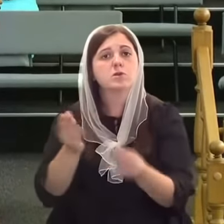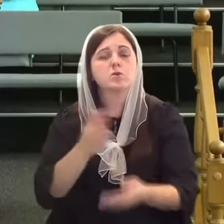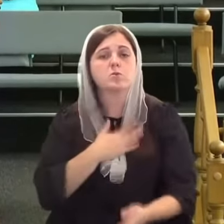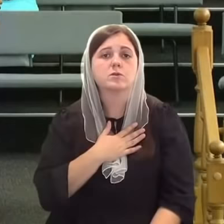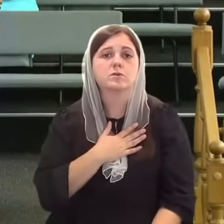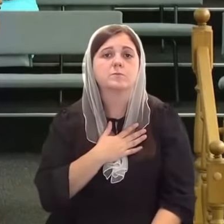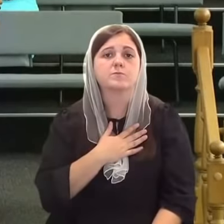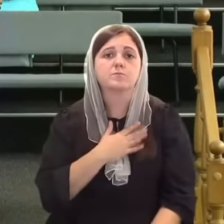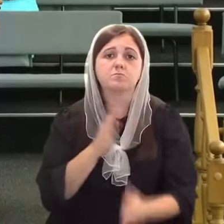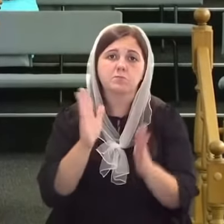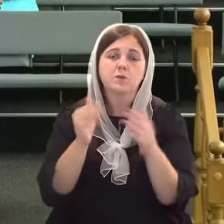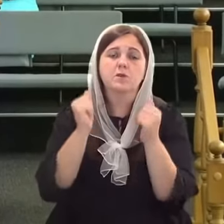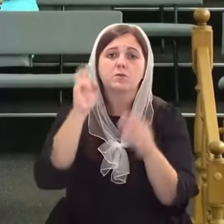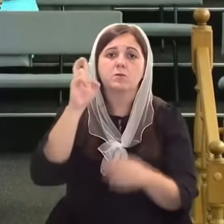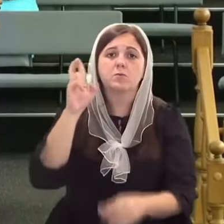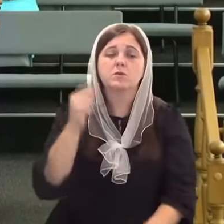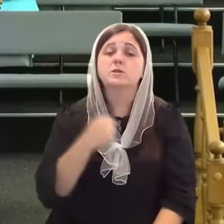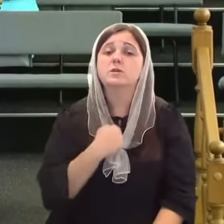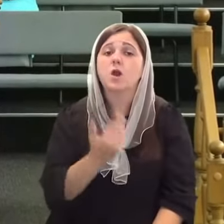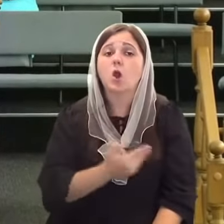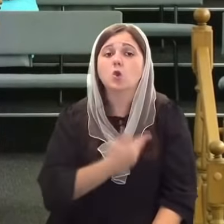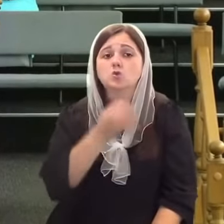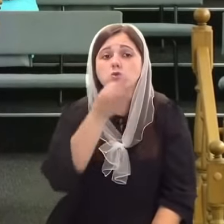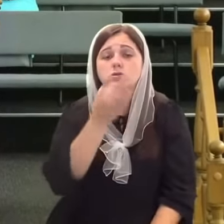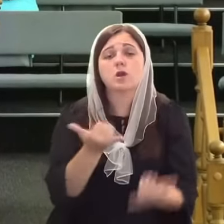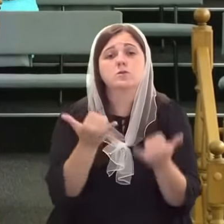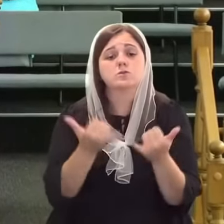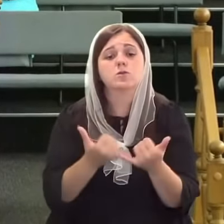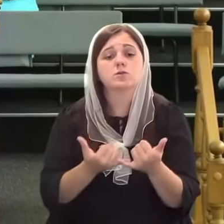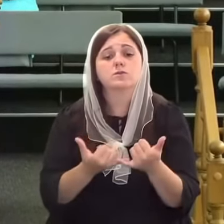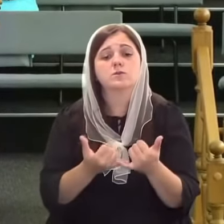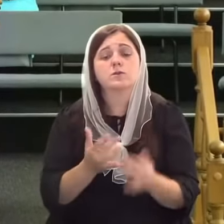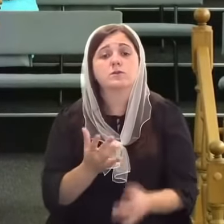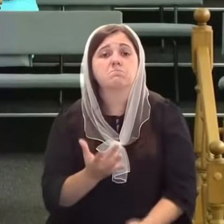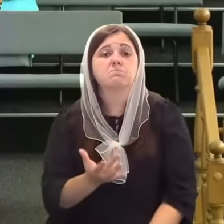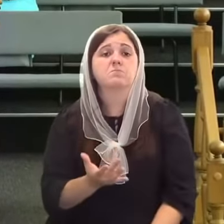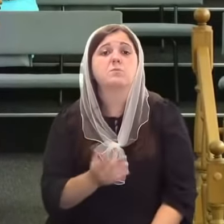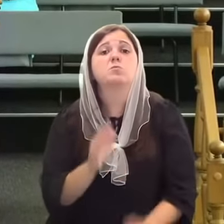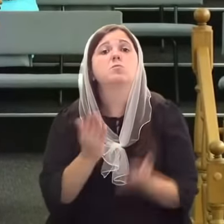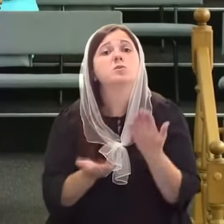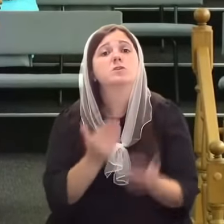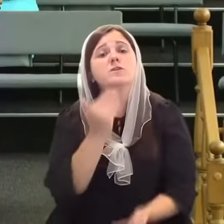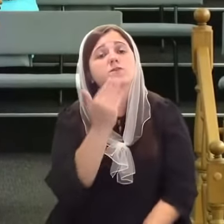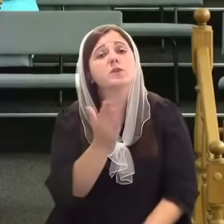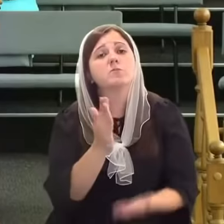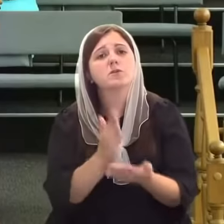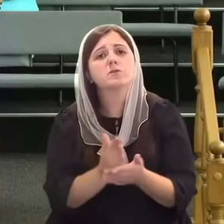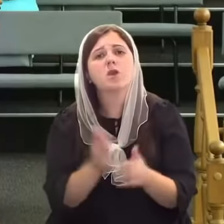Богу! И я хочу сказать все это сердце. Возможно, ты имеешь такую